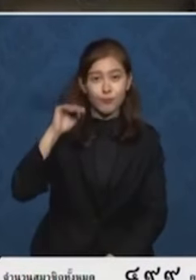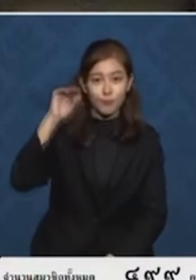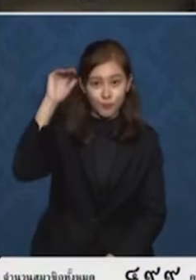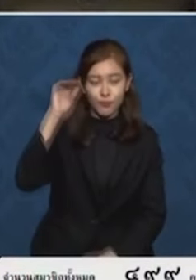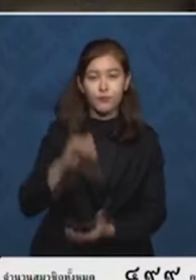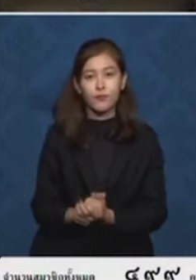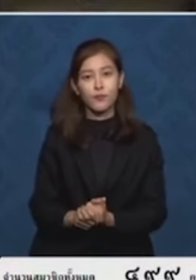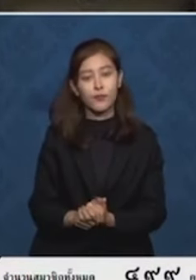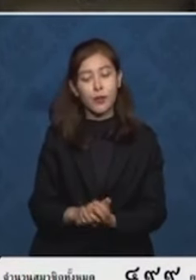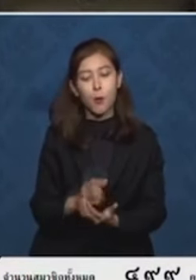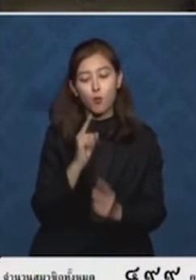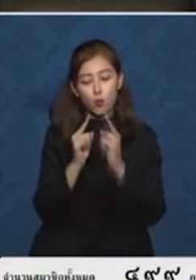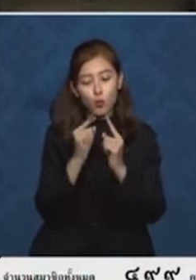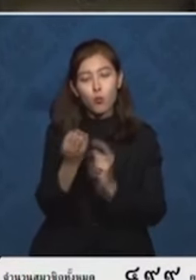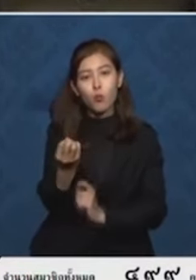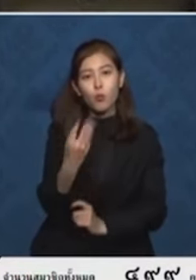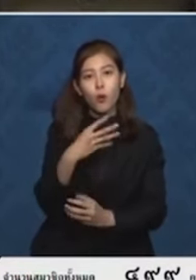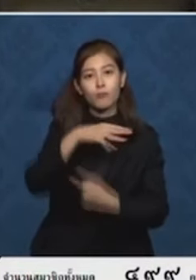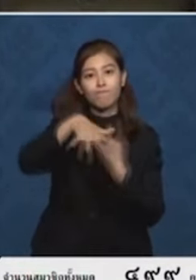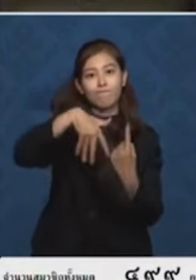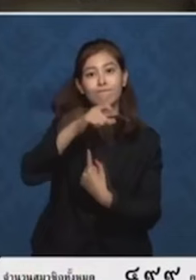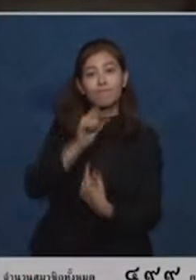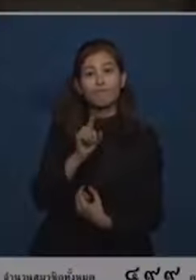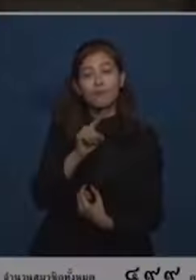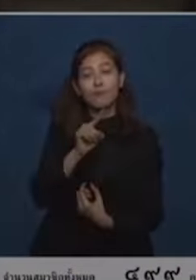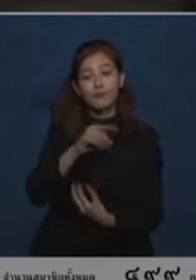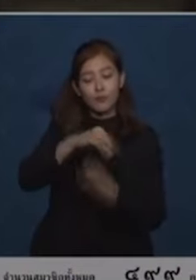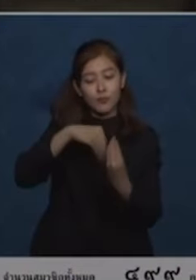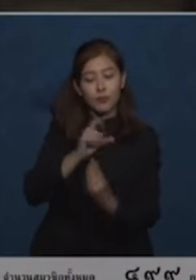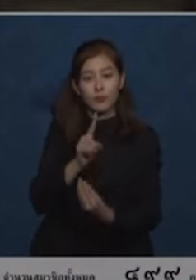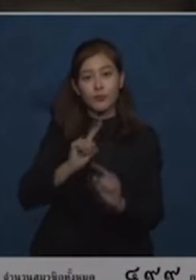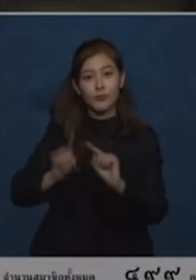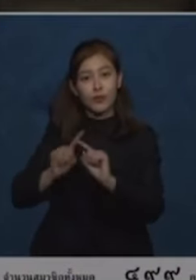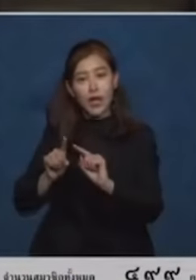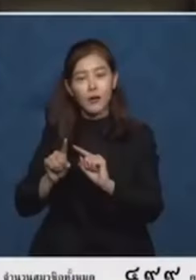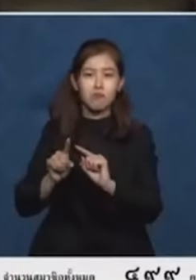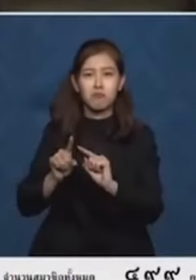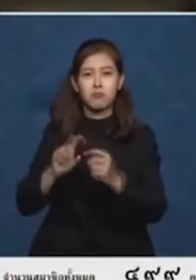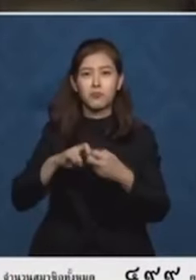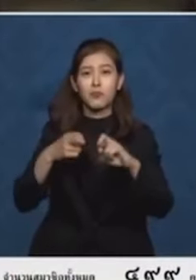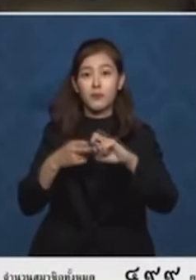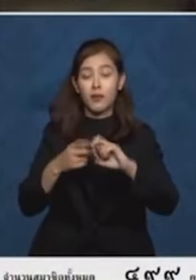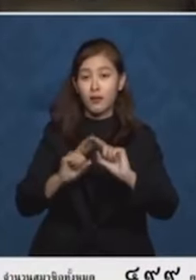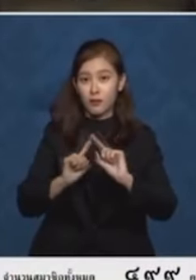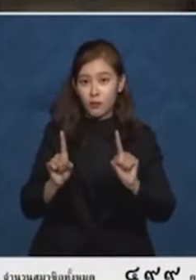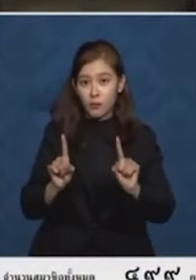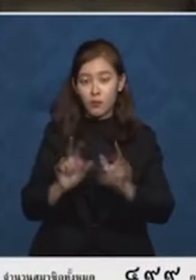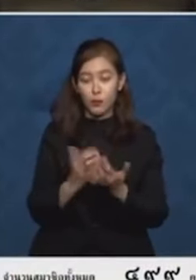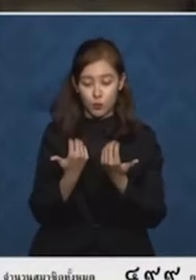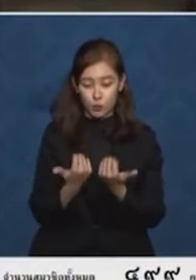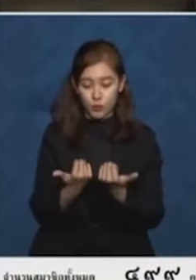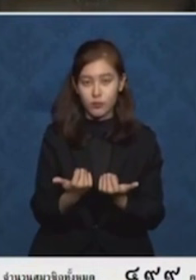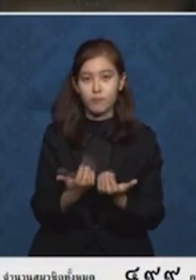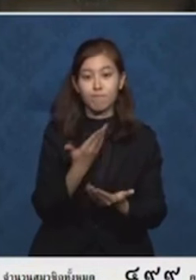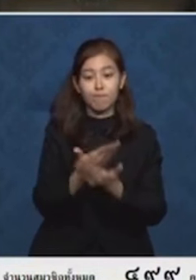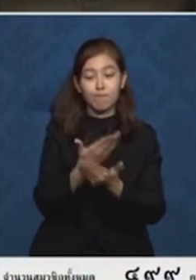กำลงวิกฤต้องเร่งเศรกิจกันขนาดใหญ่แต่ขณะเดียวกันงบประมาณแผ่